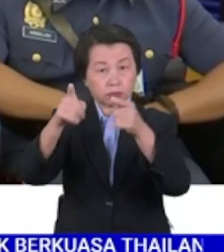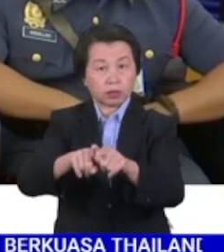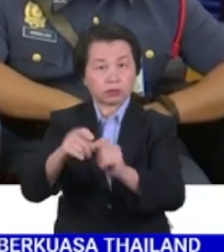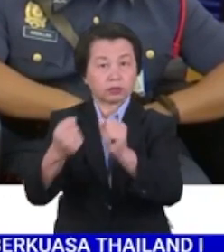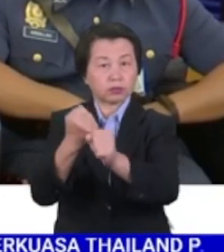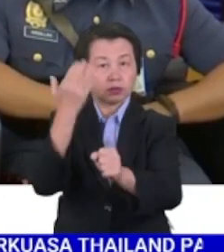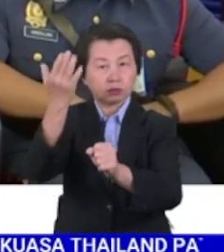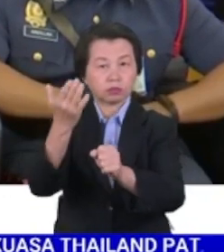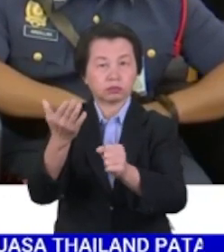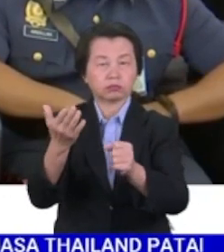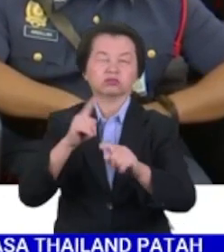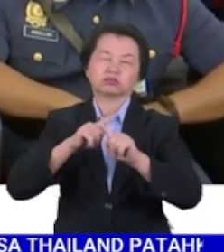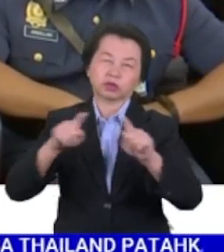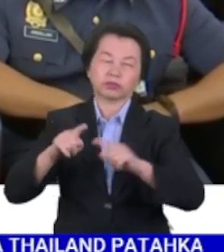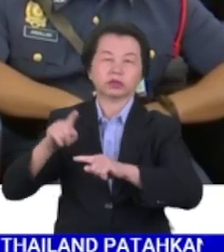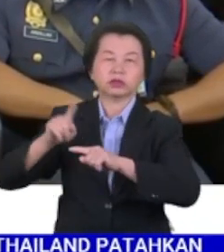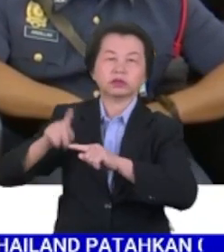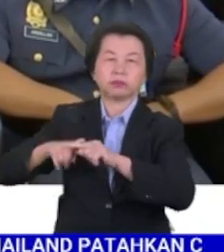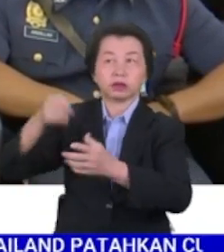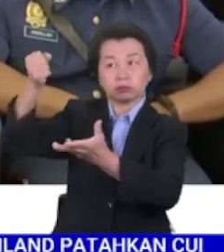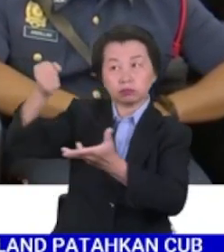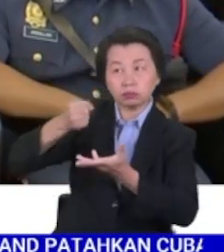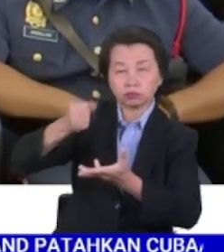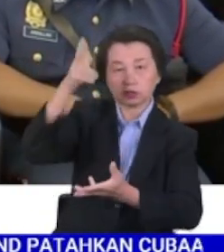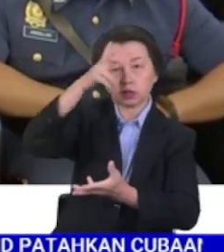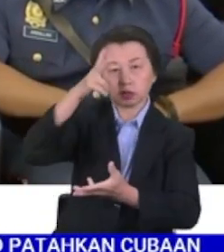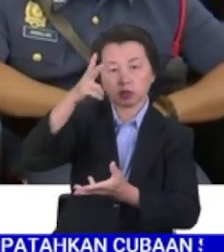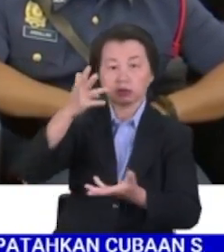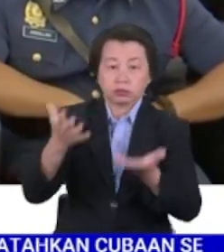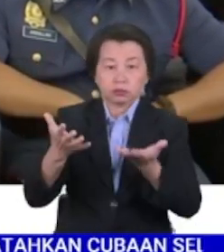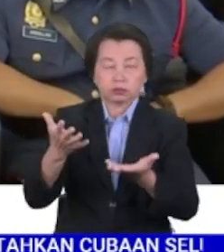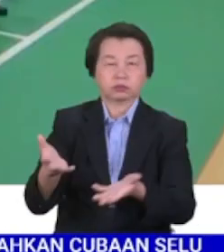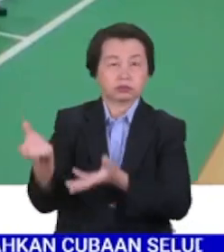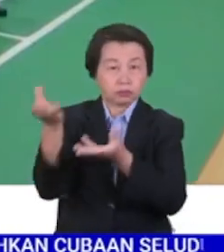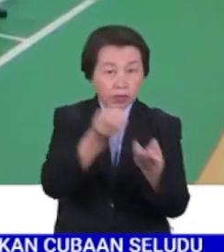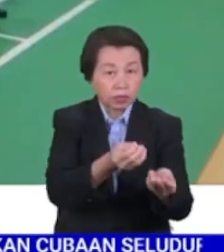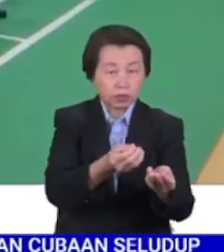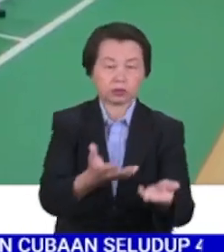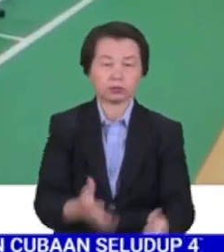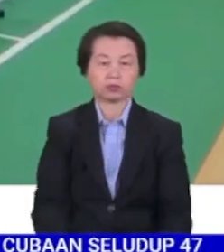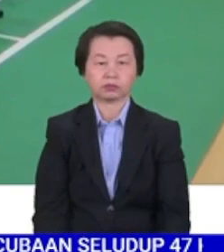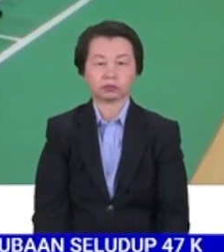Itu pun bergantung kepada peruntukan kerajaan lah, bajet yang akan disalurkan.